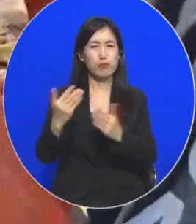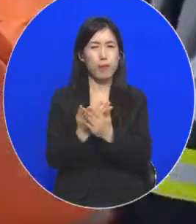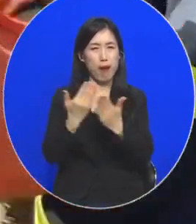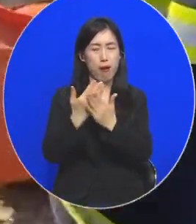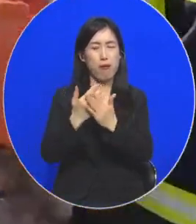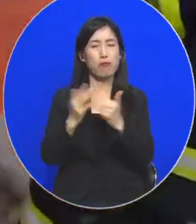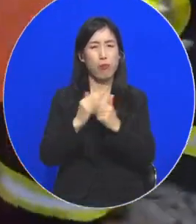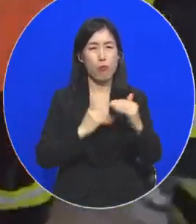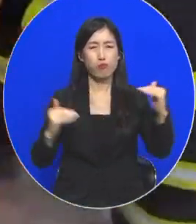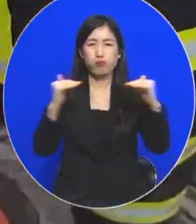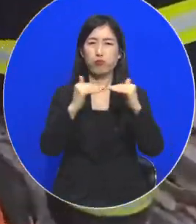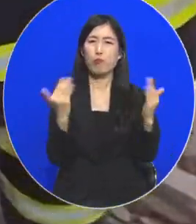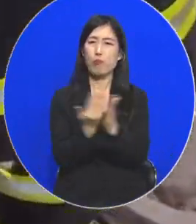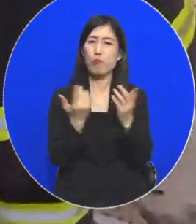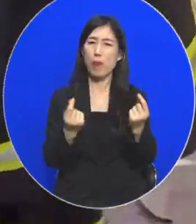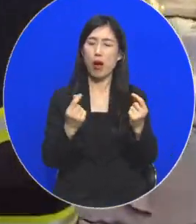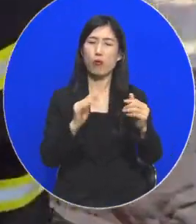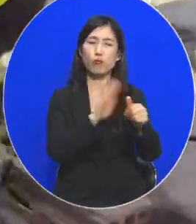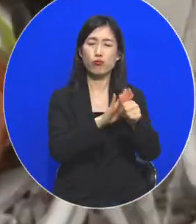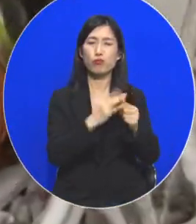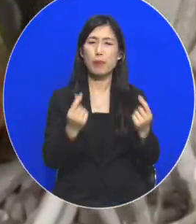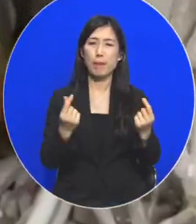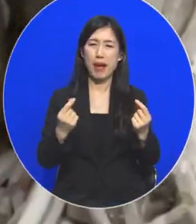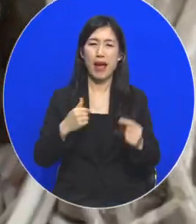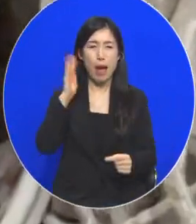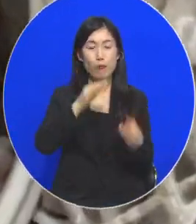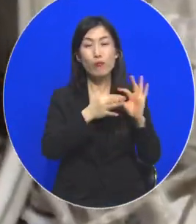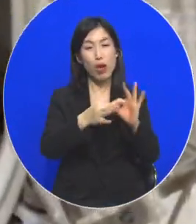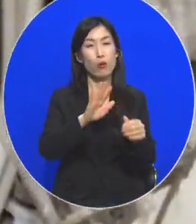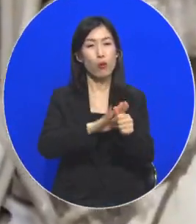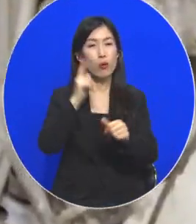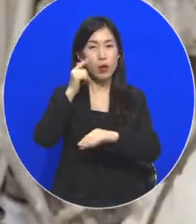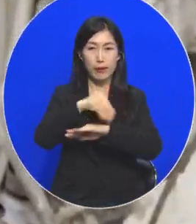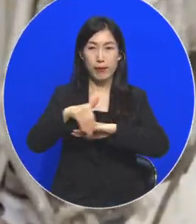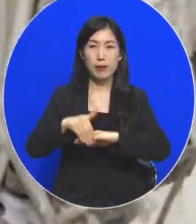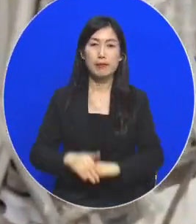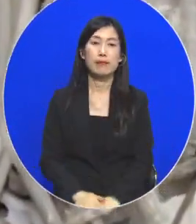대한민국의 역할을 지속할 것이라고 밝혔습니다. KTV 윤현석입니다.